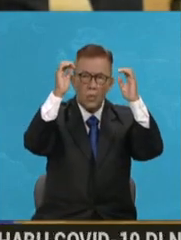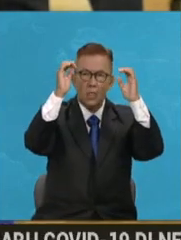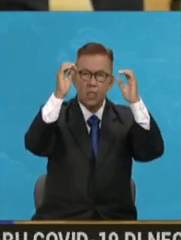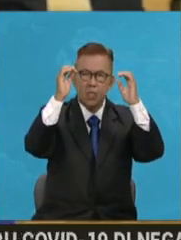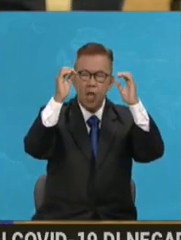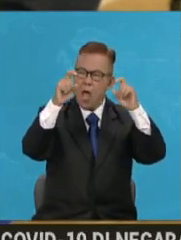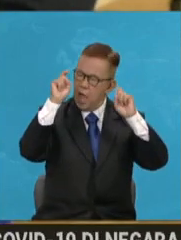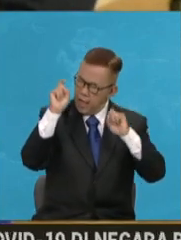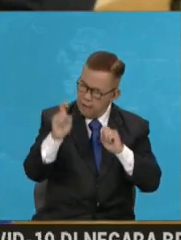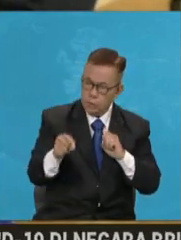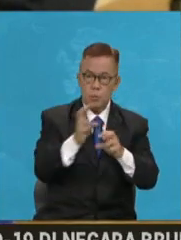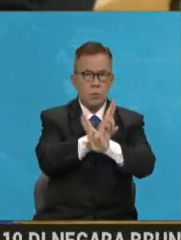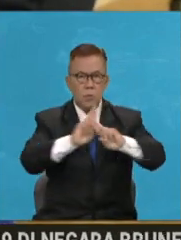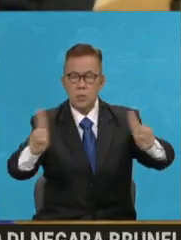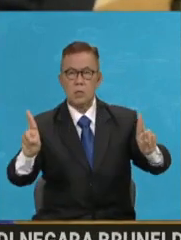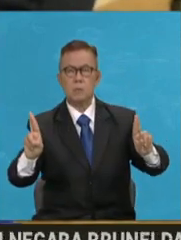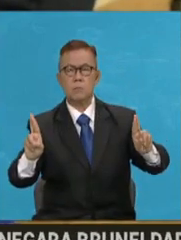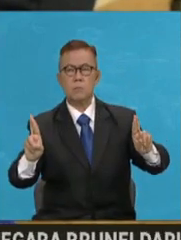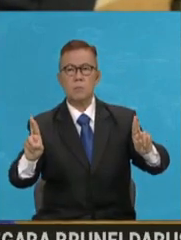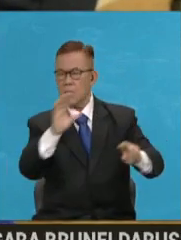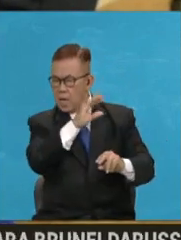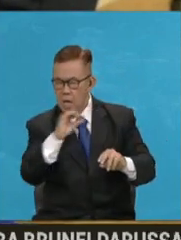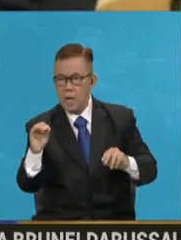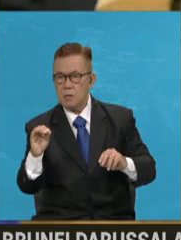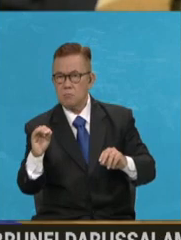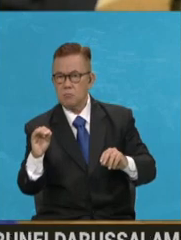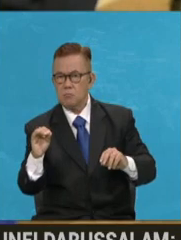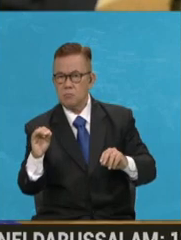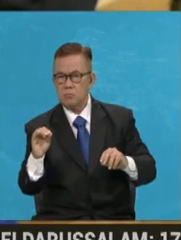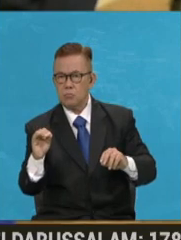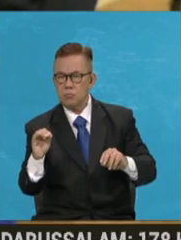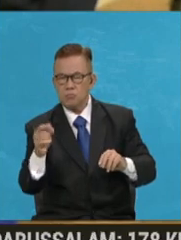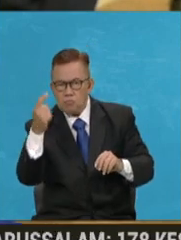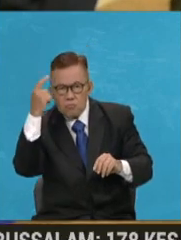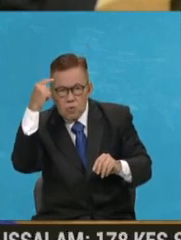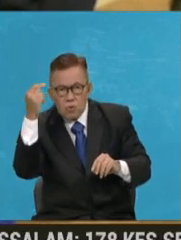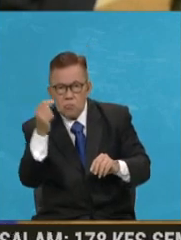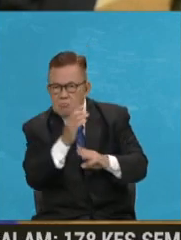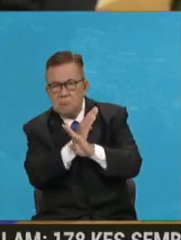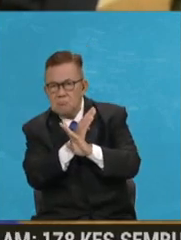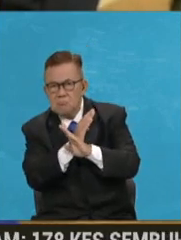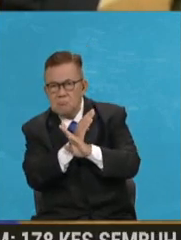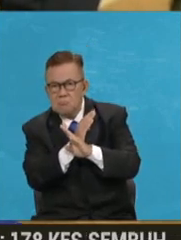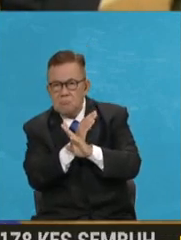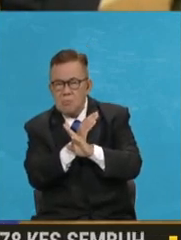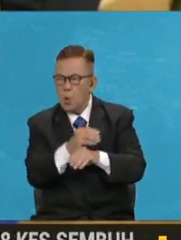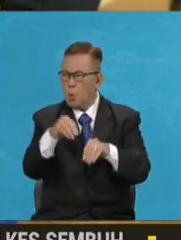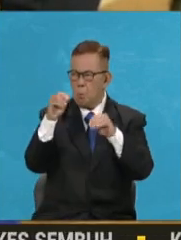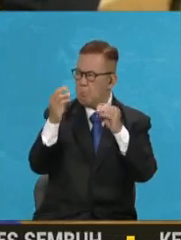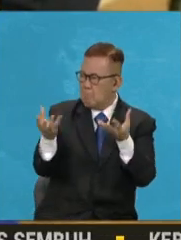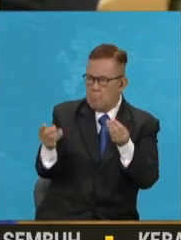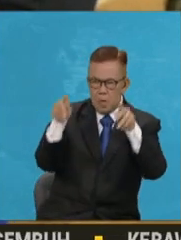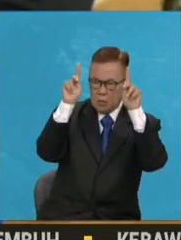modal terutama pendidikan dan kita jangan juga silap bahwa zaman sekarang ini banyak orang mengejar pelajaran